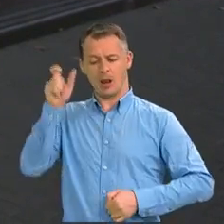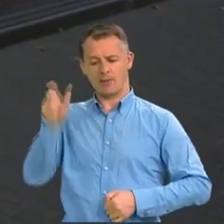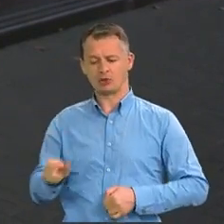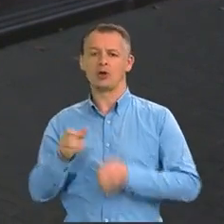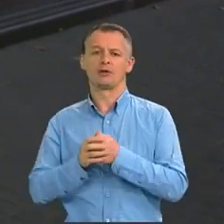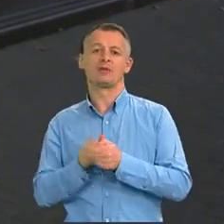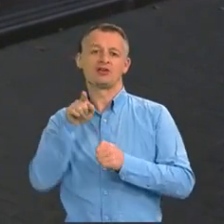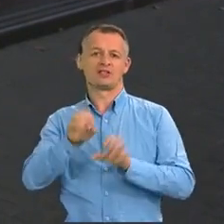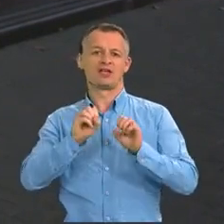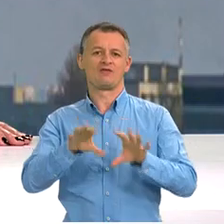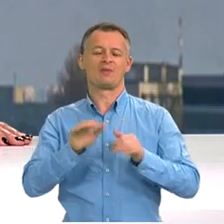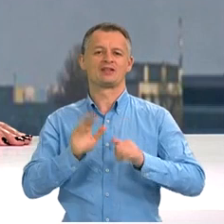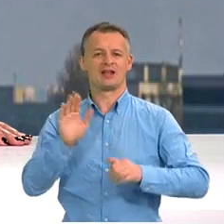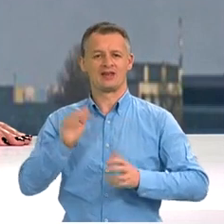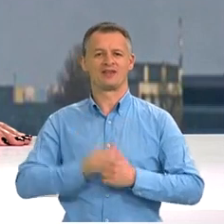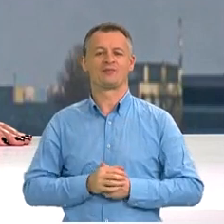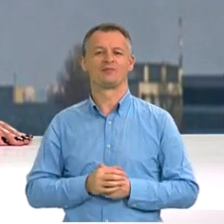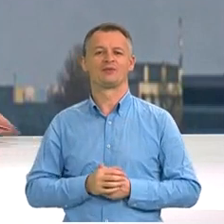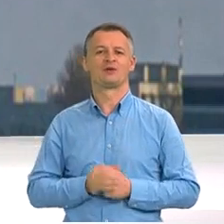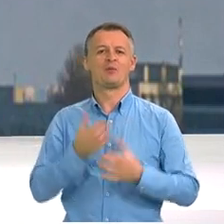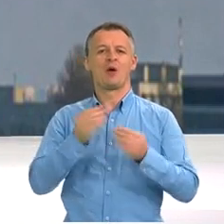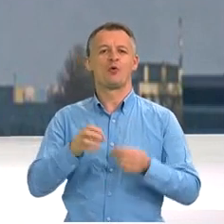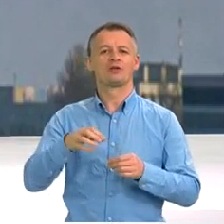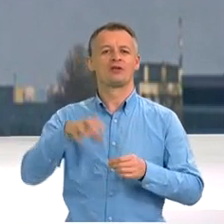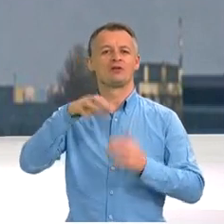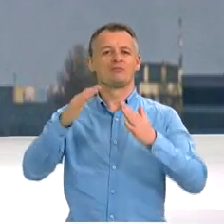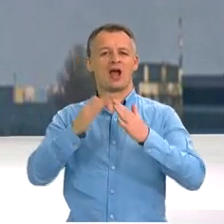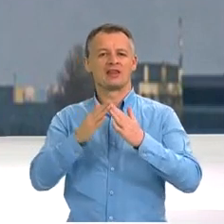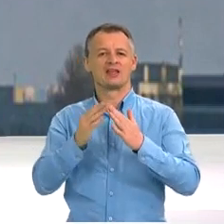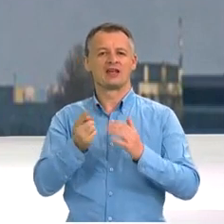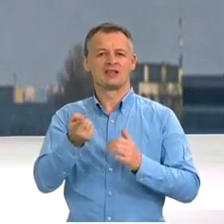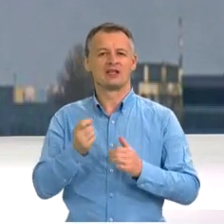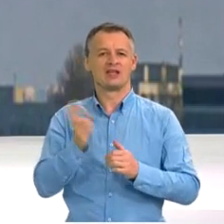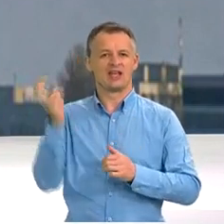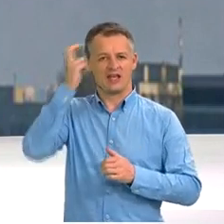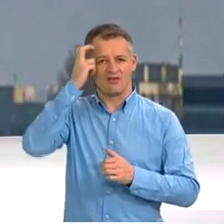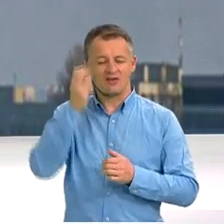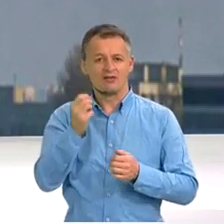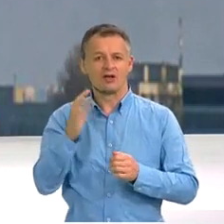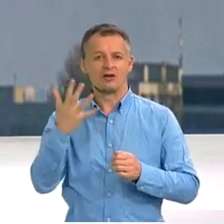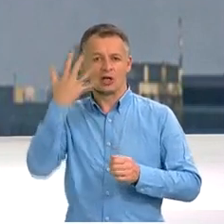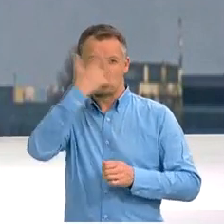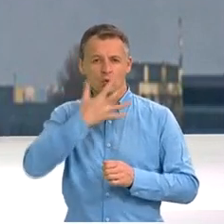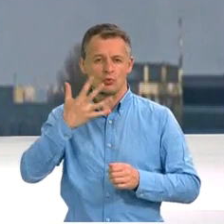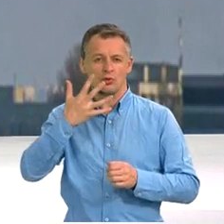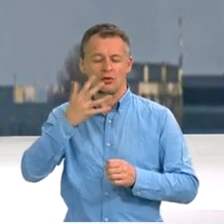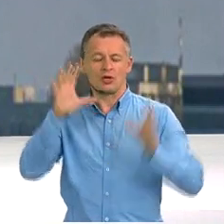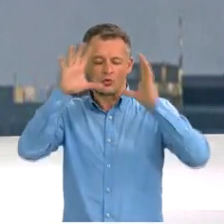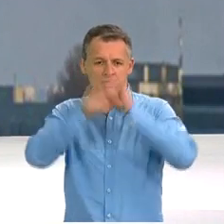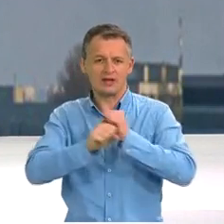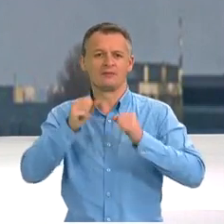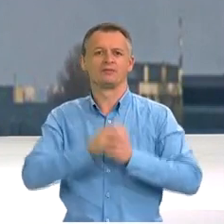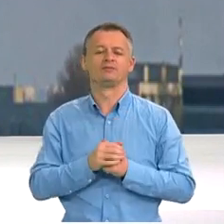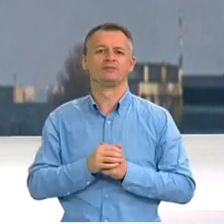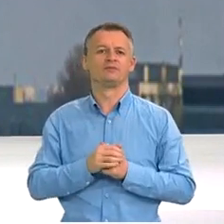informațiile. La revedere! Mai multe cartiere din Kiev sunt în beznă, în oraș nu curge nici apă potabilă, sunt urmările valului de